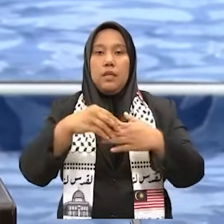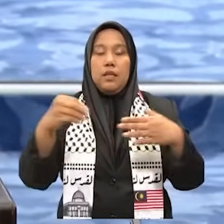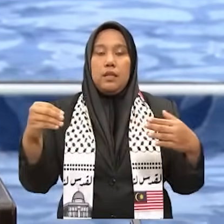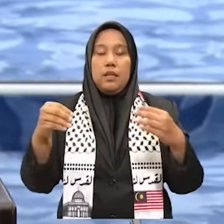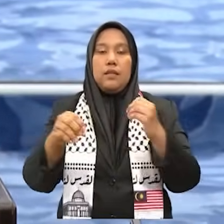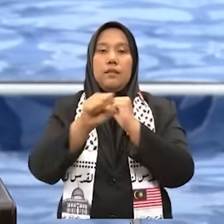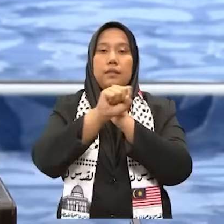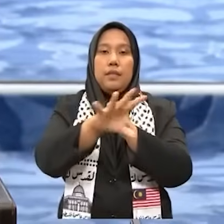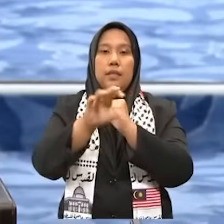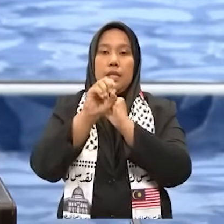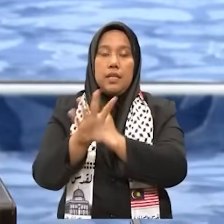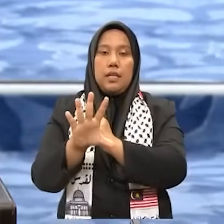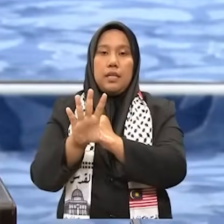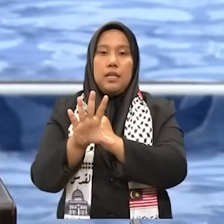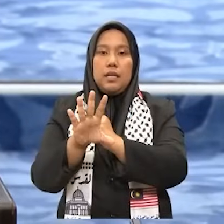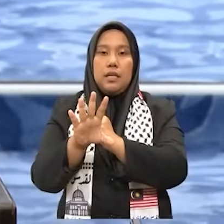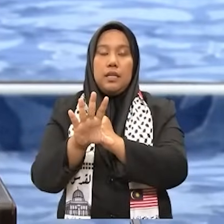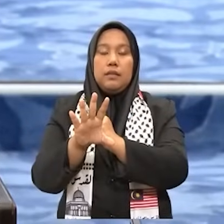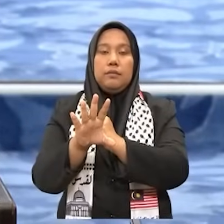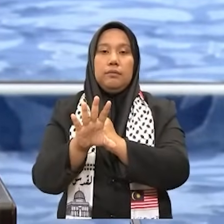iklan promosi publicity.